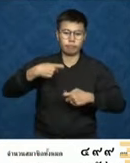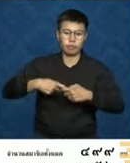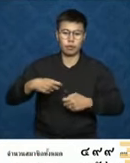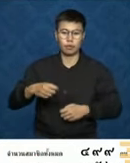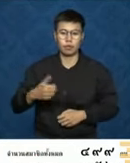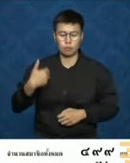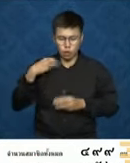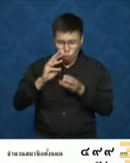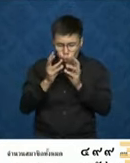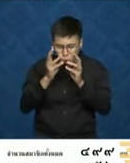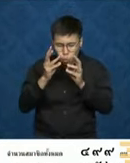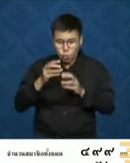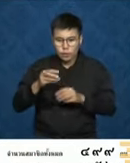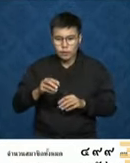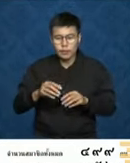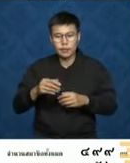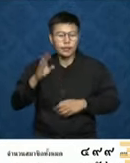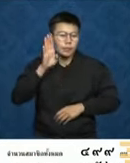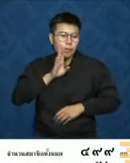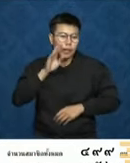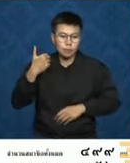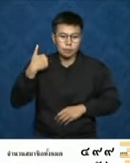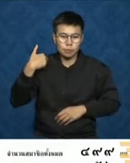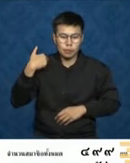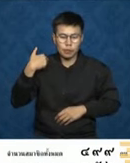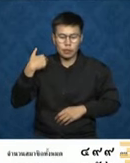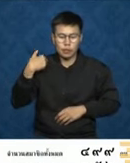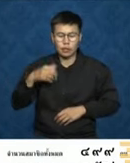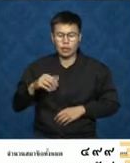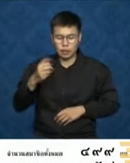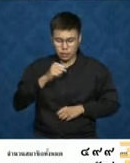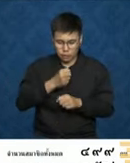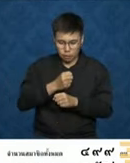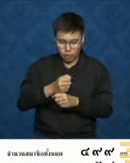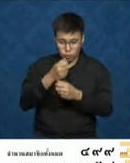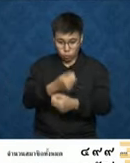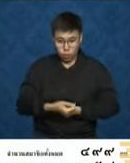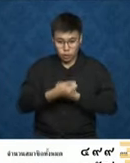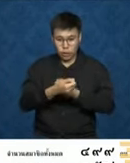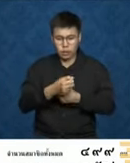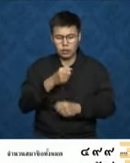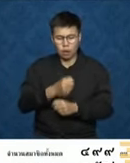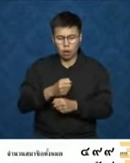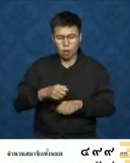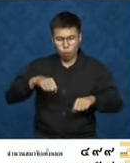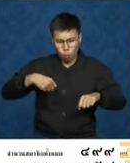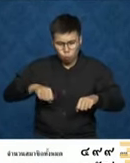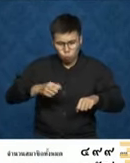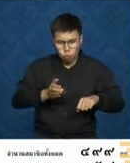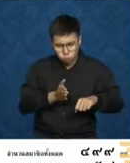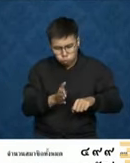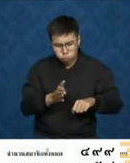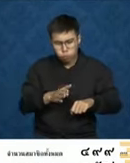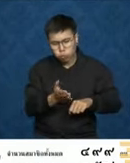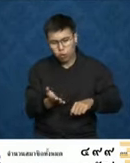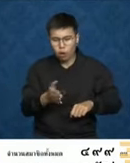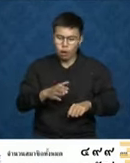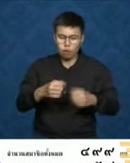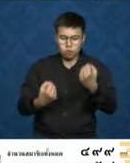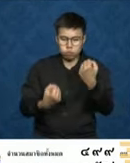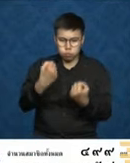ประประชาชนในตำบลพเนาส่วนใหญ่ประกอบอาชีพเกษตรกรยิ่งทำให้พวกเขาขับขี่รถยำมากยิ่งขึ้นครับจึงอยากฝากท่าน